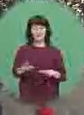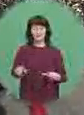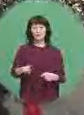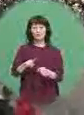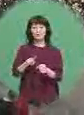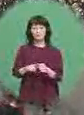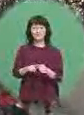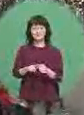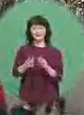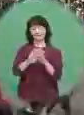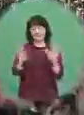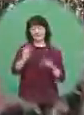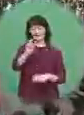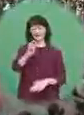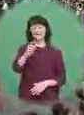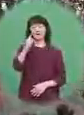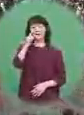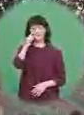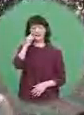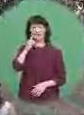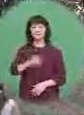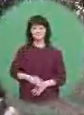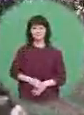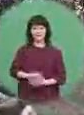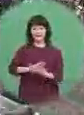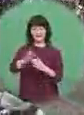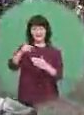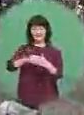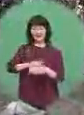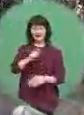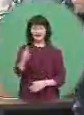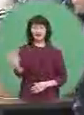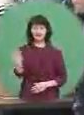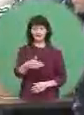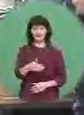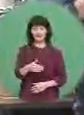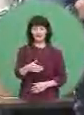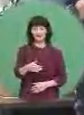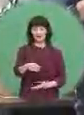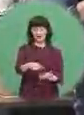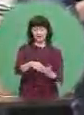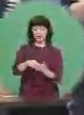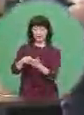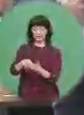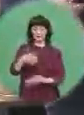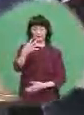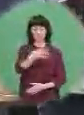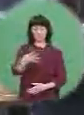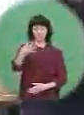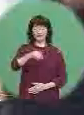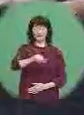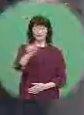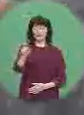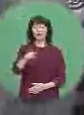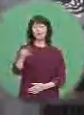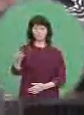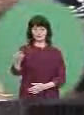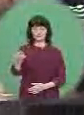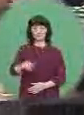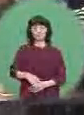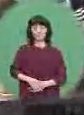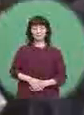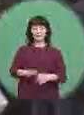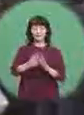今年30回目を迎えた大会には県内外からおよそ4500人がエントリーしました